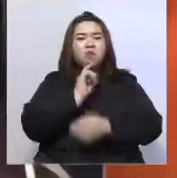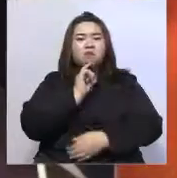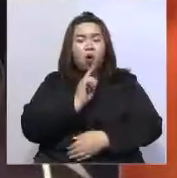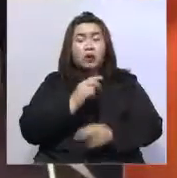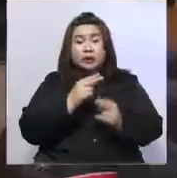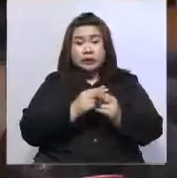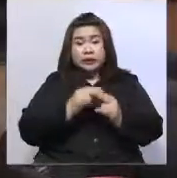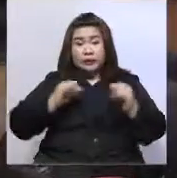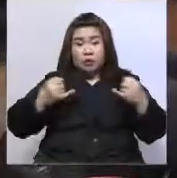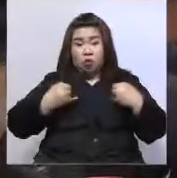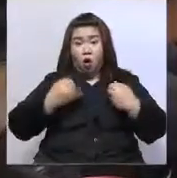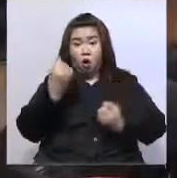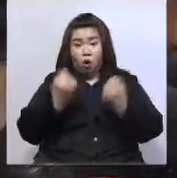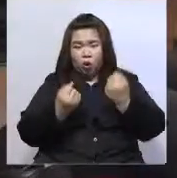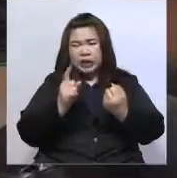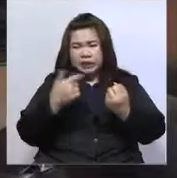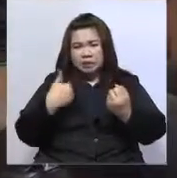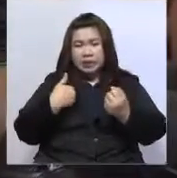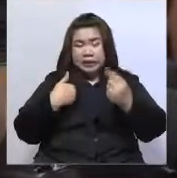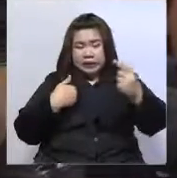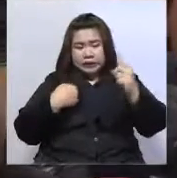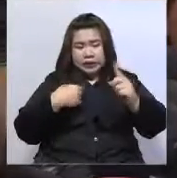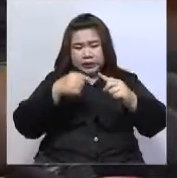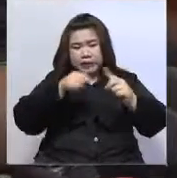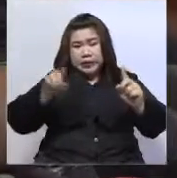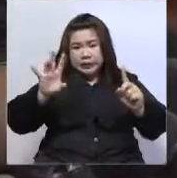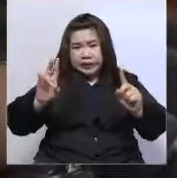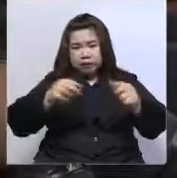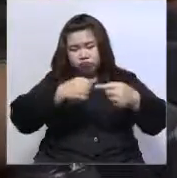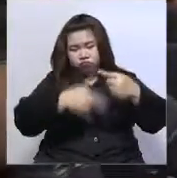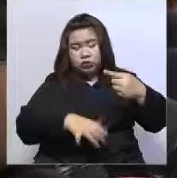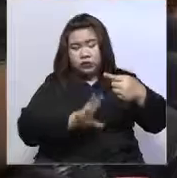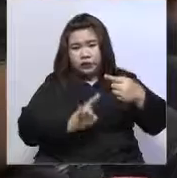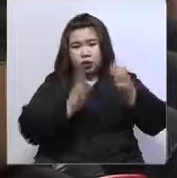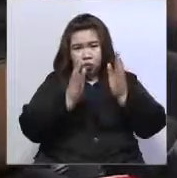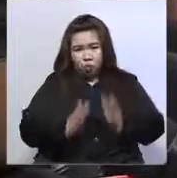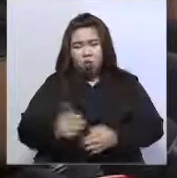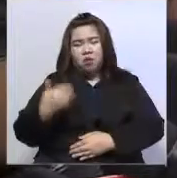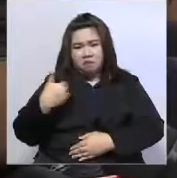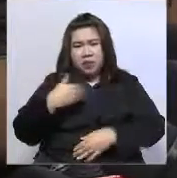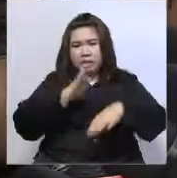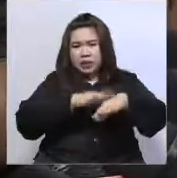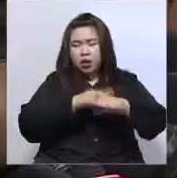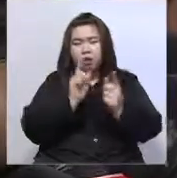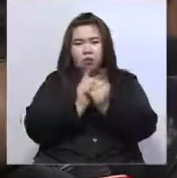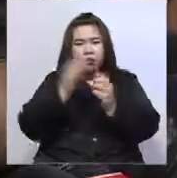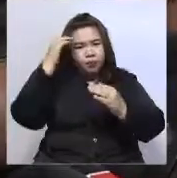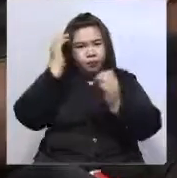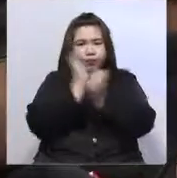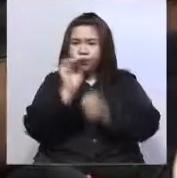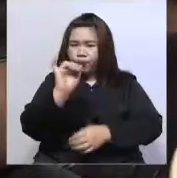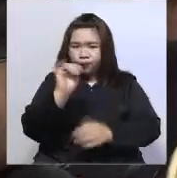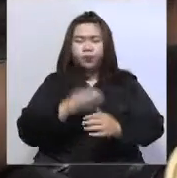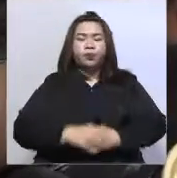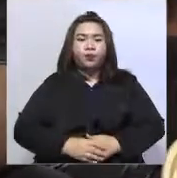อภิวัฒน์เนี่ยเป็น1ใน7คนที่ถูกตำรวจออกหมายเรียกในคดีเมจิกสกินแล้วก็ยังไม่ได้เข้าพบพนักงานสอบสวน